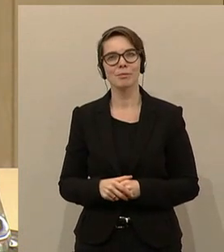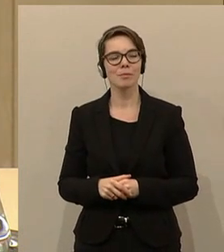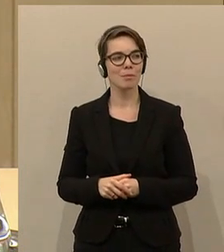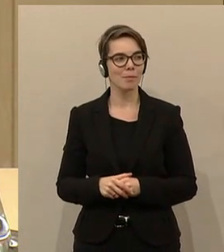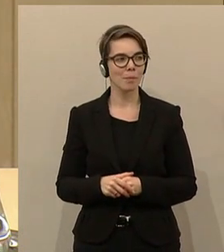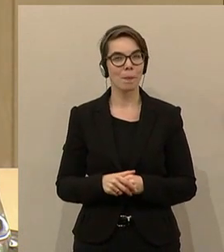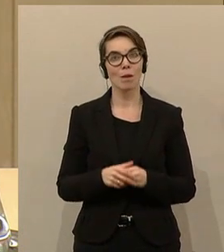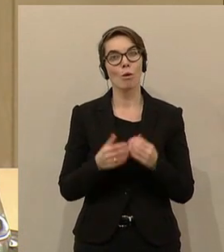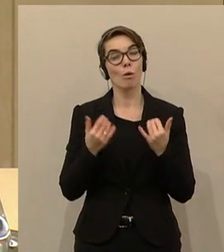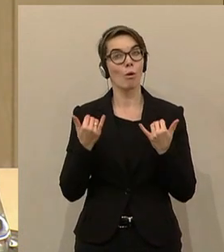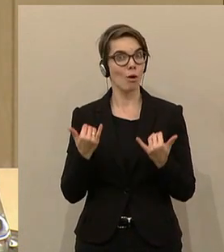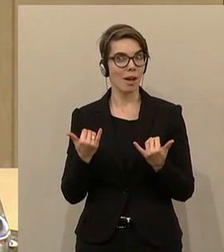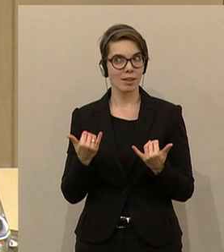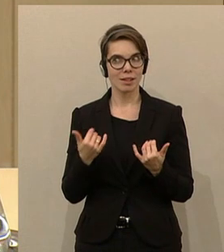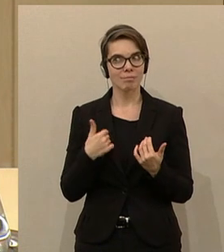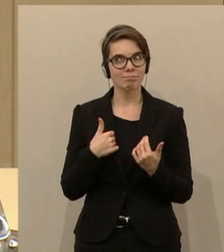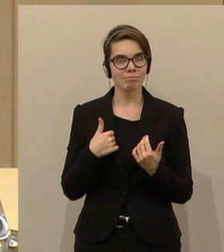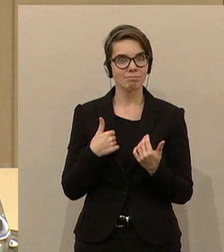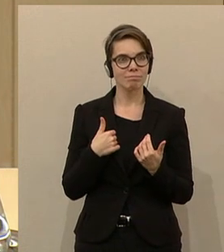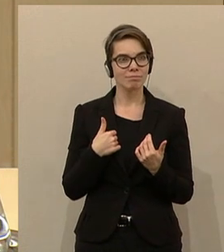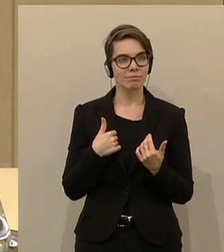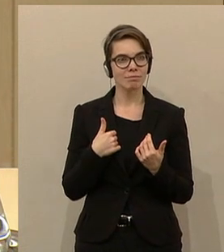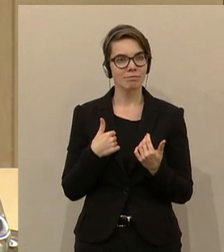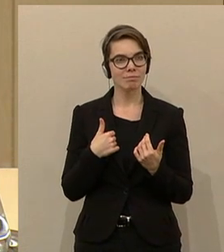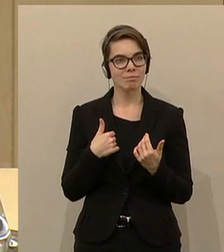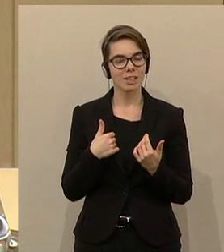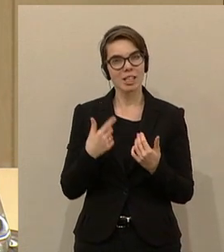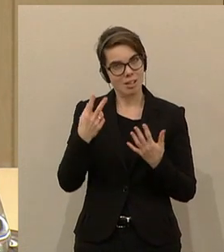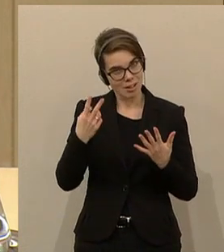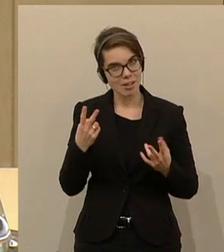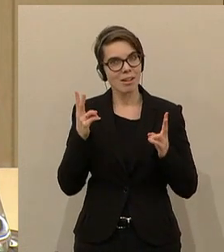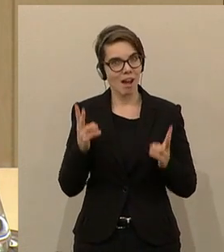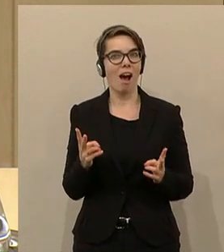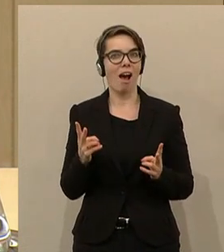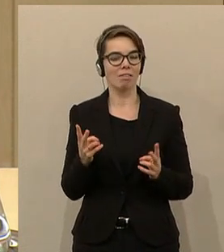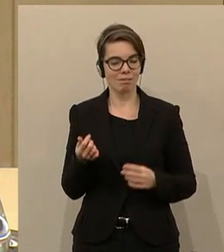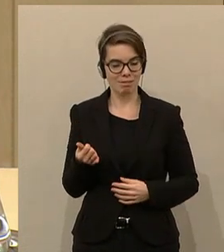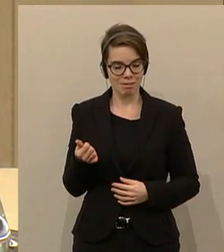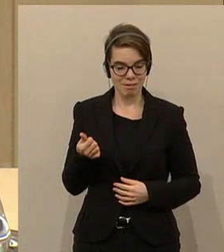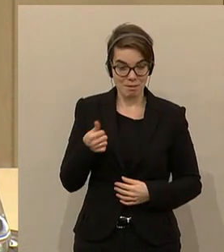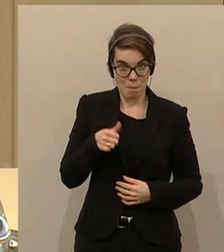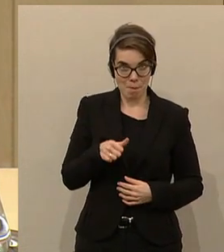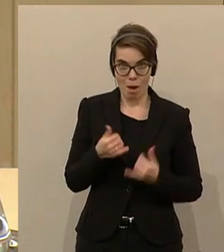Dass ich heute vor Ihnen sitze, erfüllt mich mit Freude.